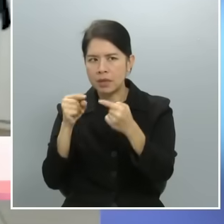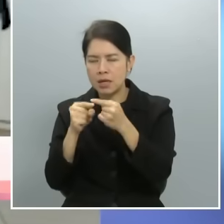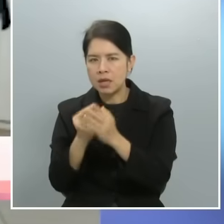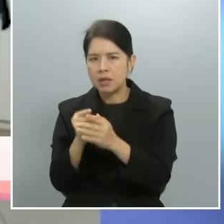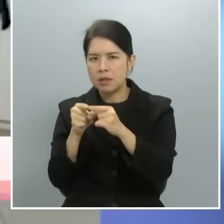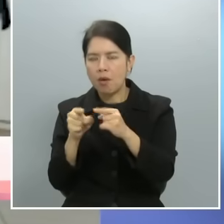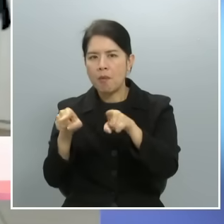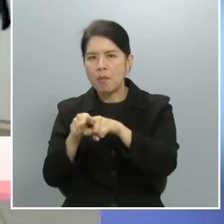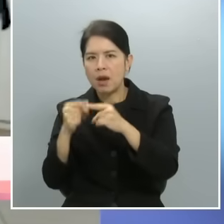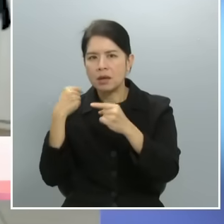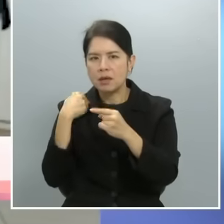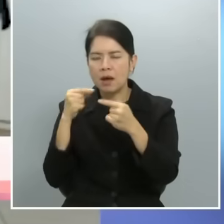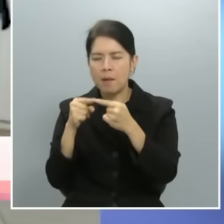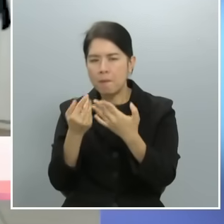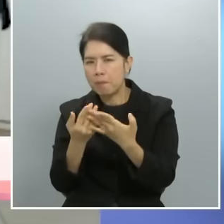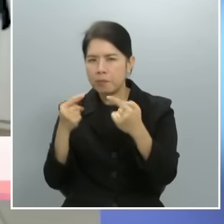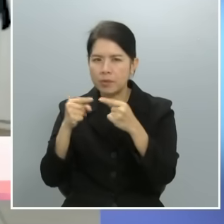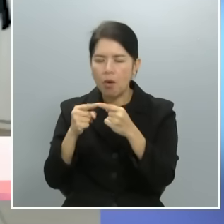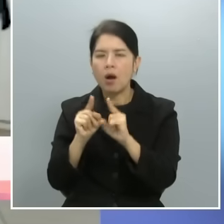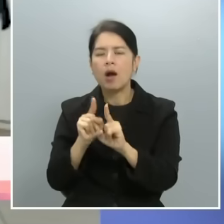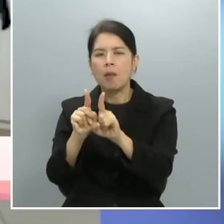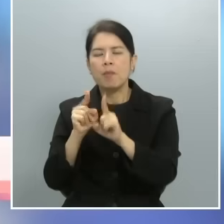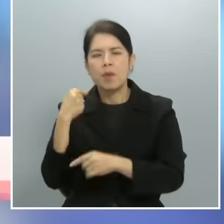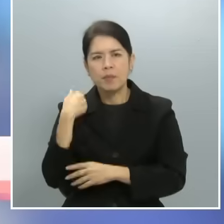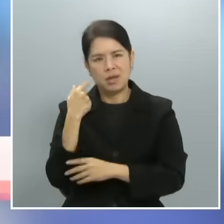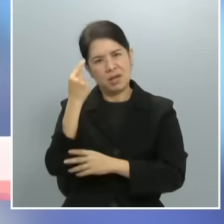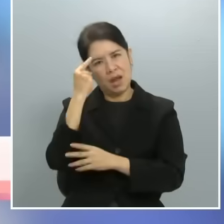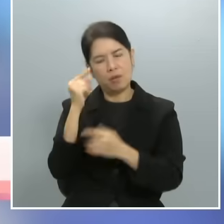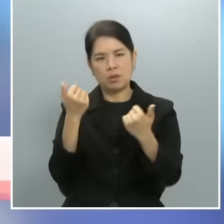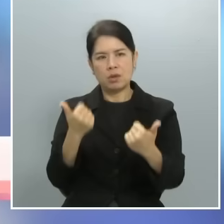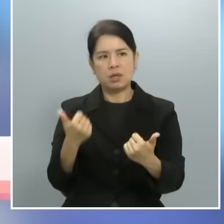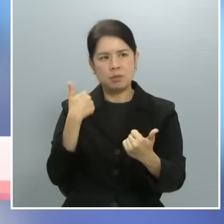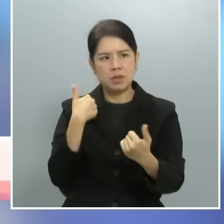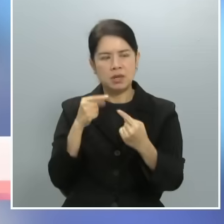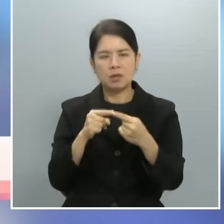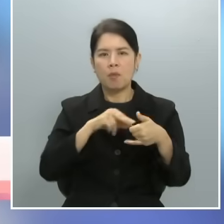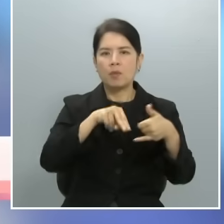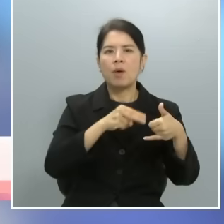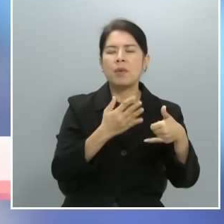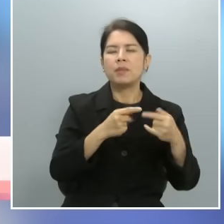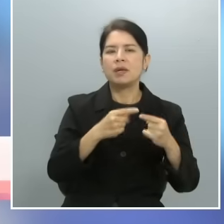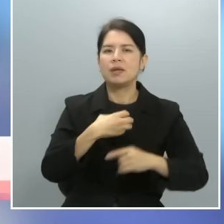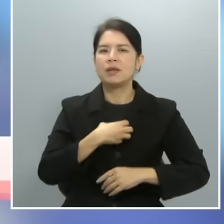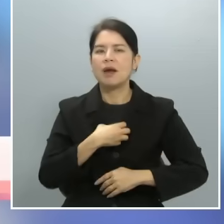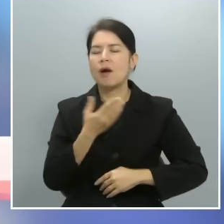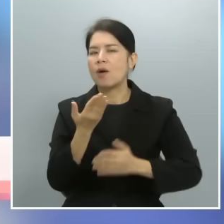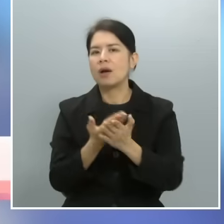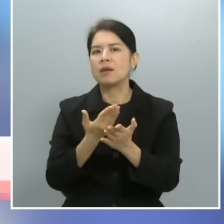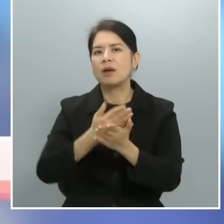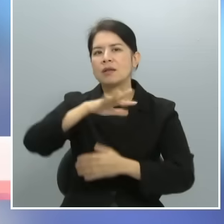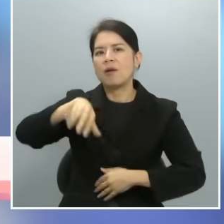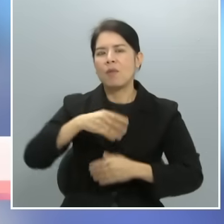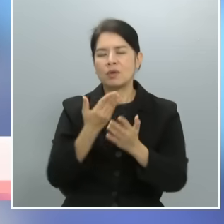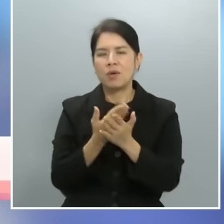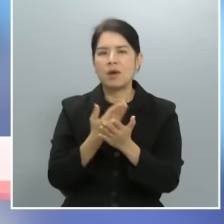ยมาสนใจคุณแก่เลยตอนนี้แจ้งความดำเนินคดีแล้วนะคะอยากได้ทรัพย์สินคืนมูลค่าทั้งหมดประมาณ30ล้